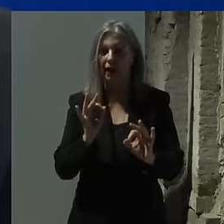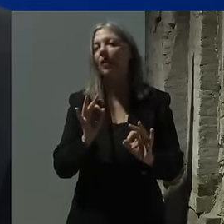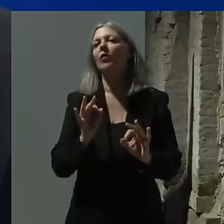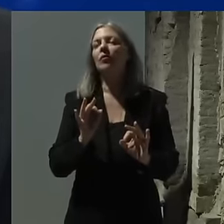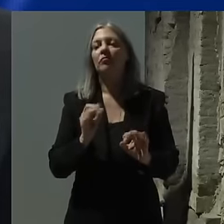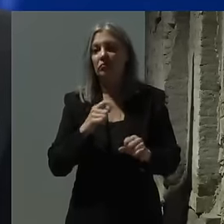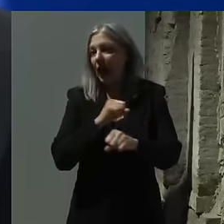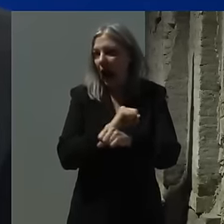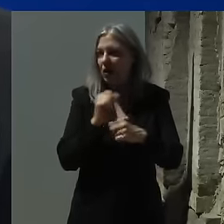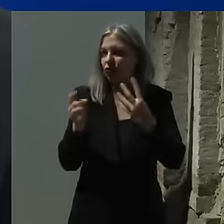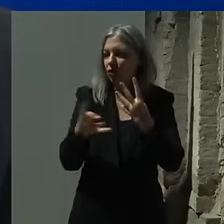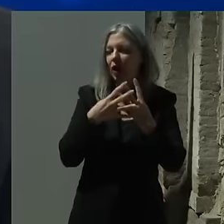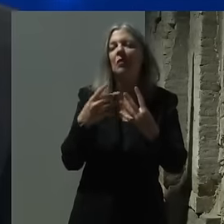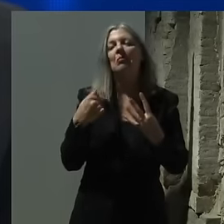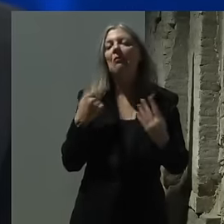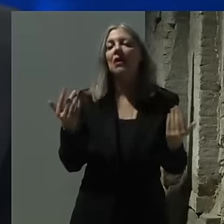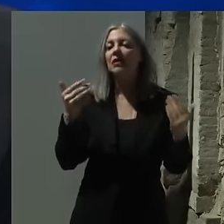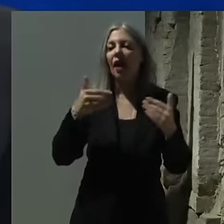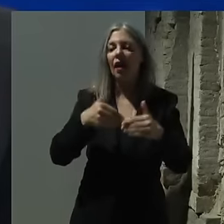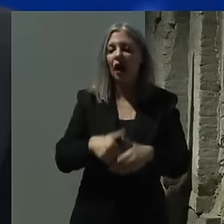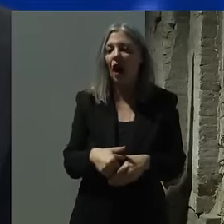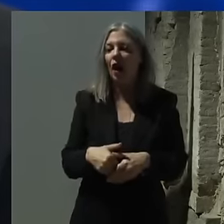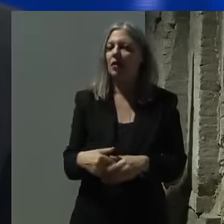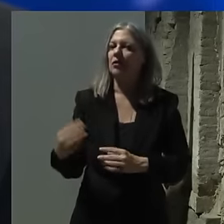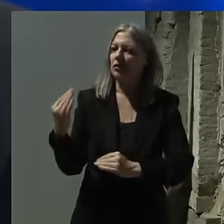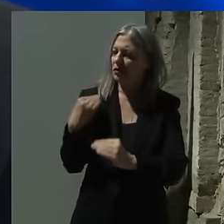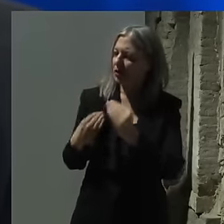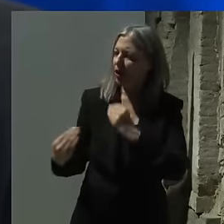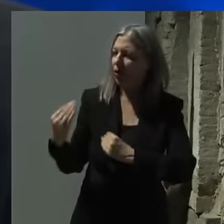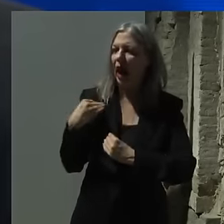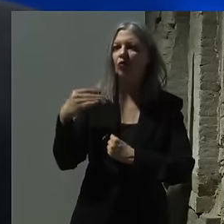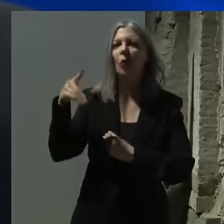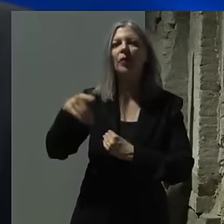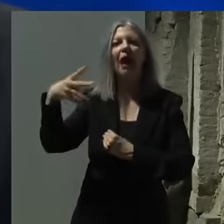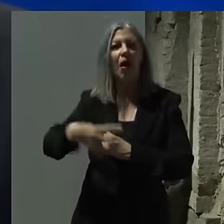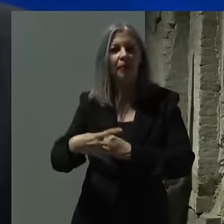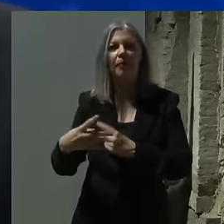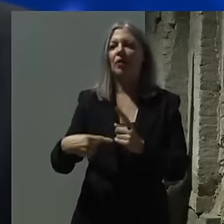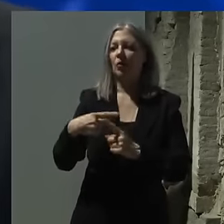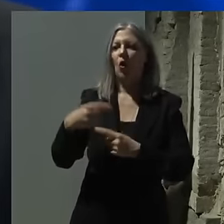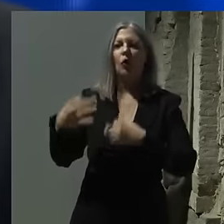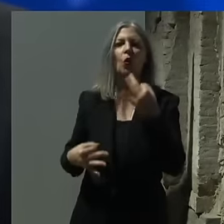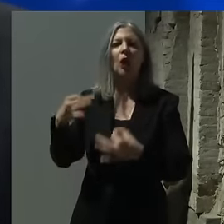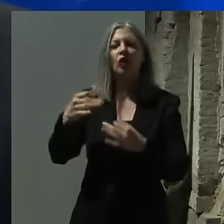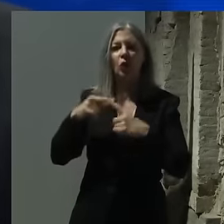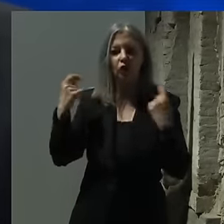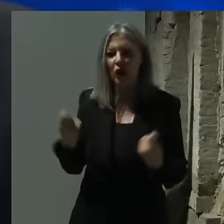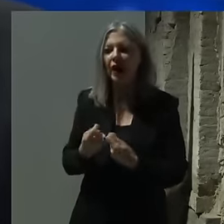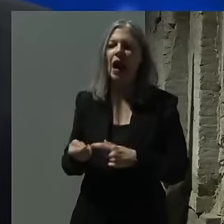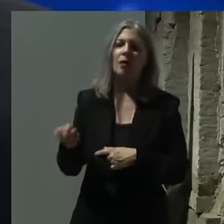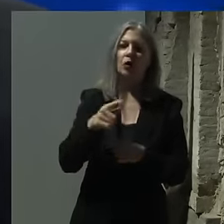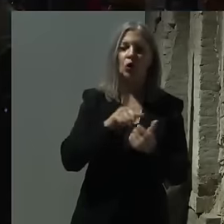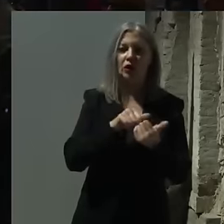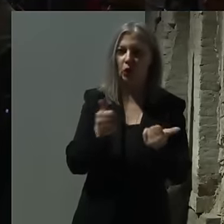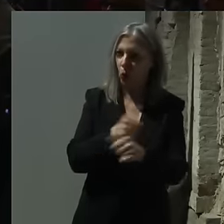consegnato in carcere, poi la sera vengo interrogato dal PM, dai procuratori generali e dal sostituto, il che